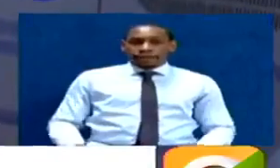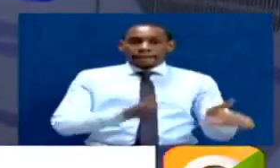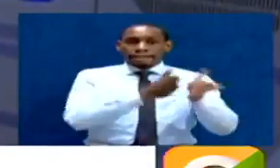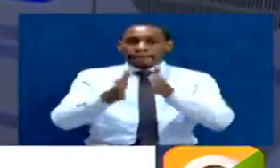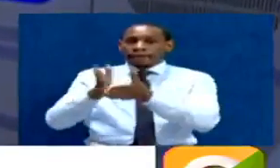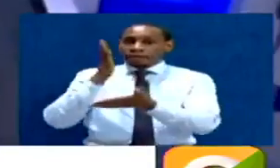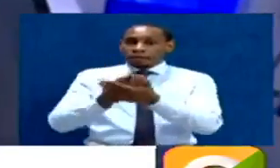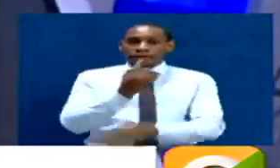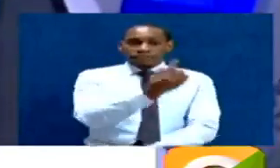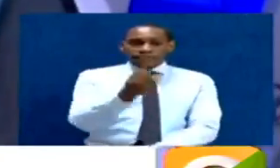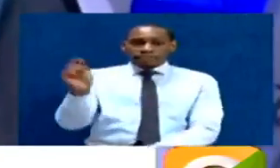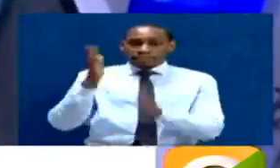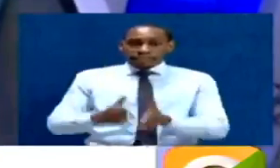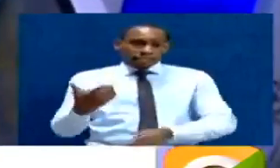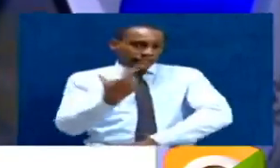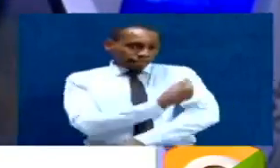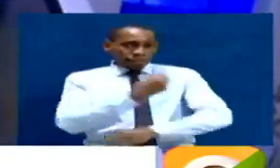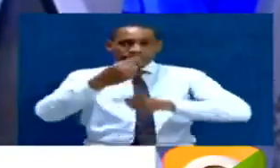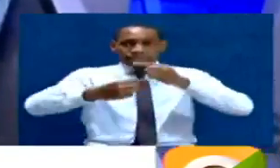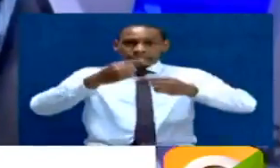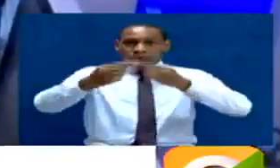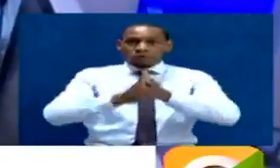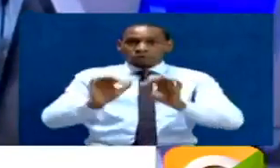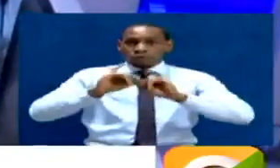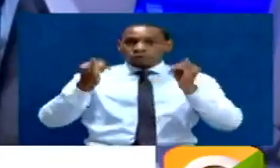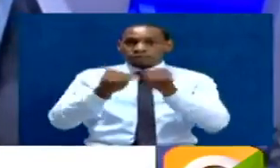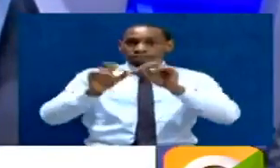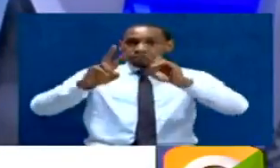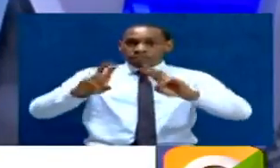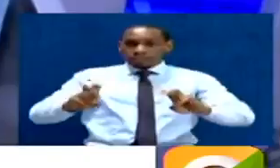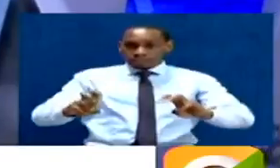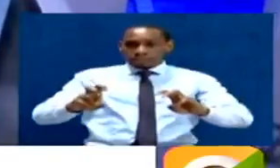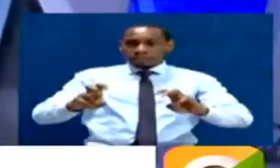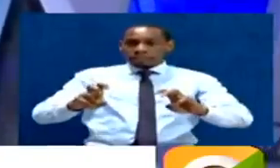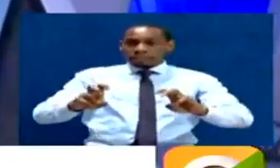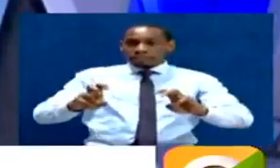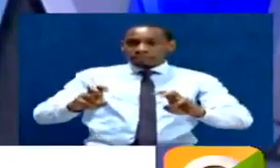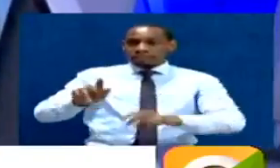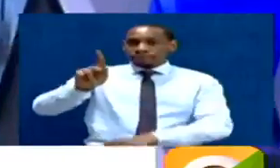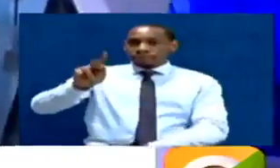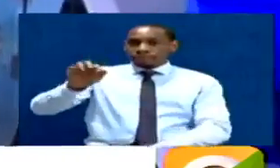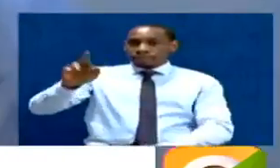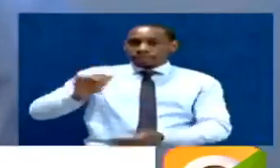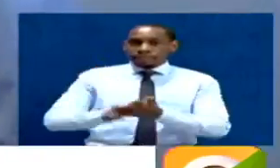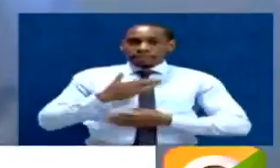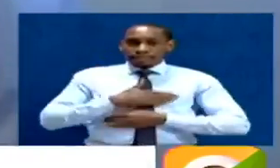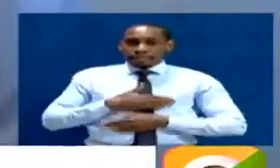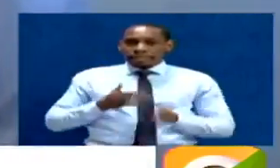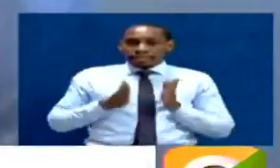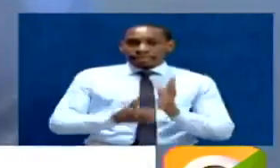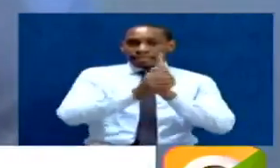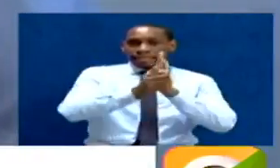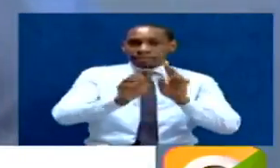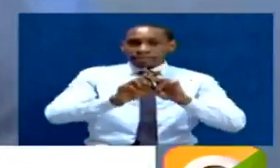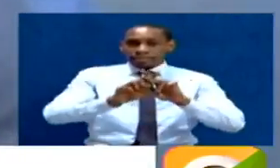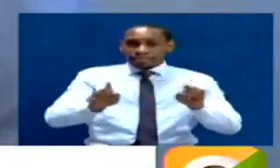Mipango ya kuhakikisha kila Mkenya anachanjwa inaendelea katika taasisi ya utafiti wa matibabu nchini Kemri. Wanasayansi walio hapa